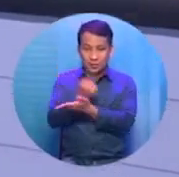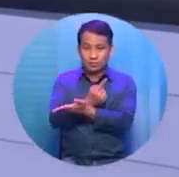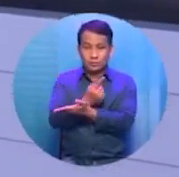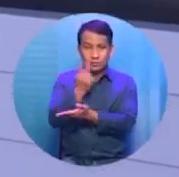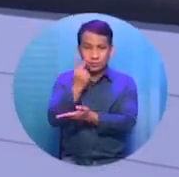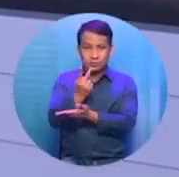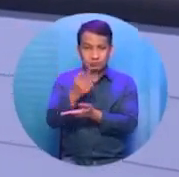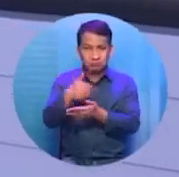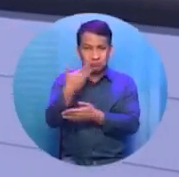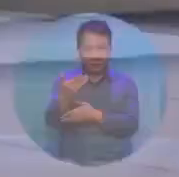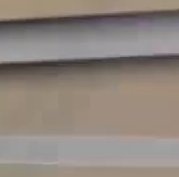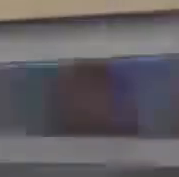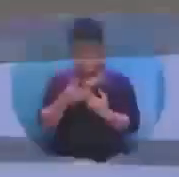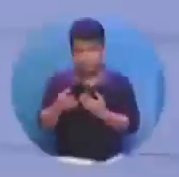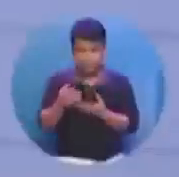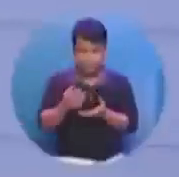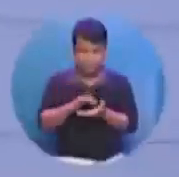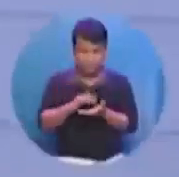natin video.